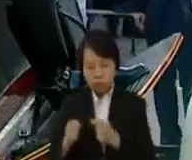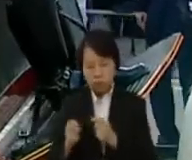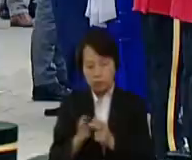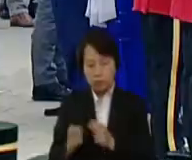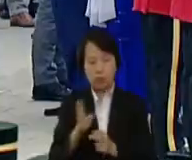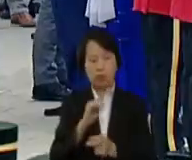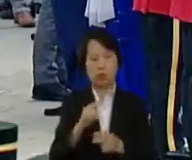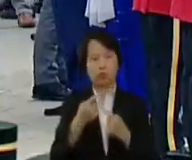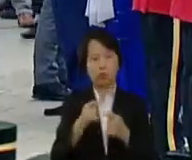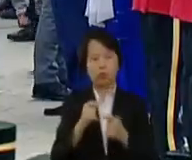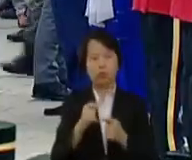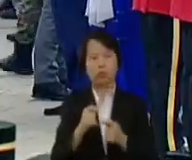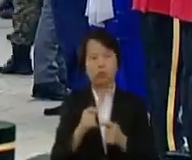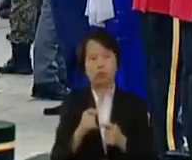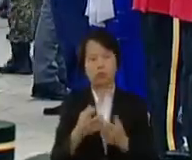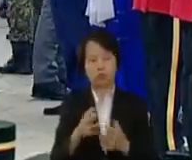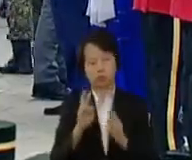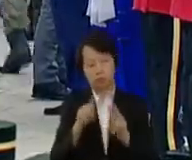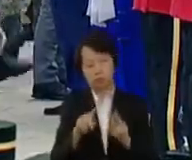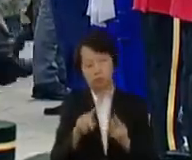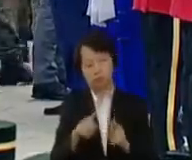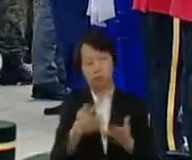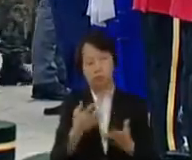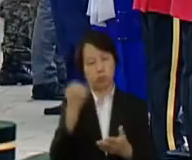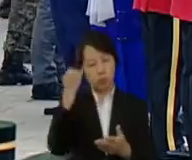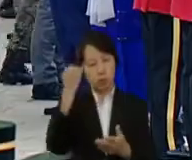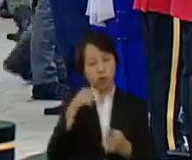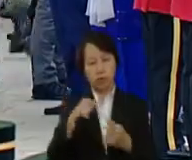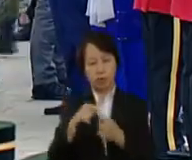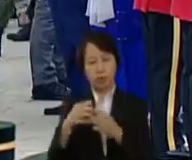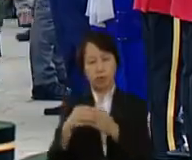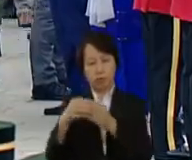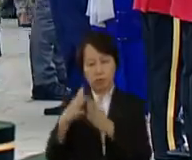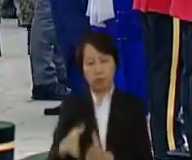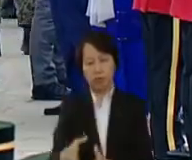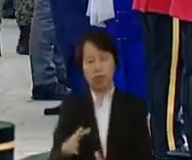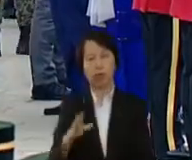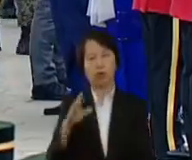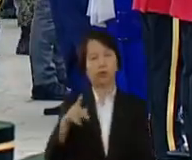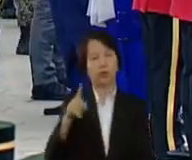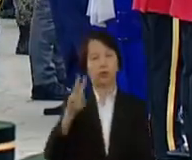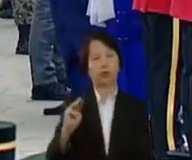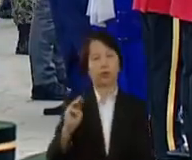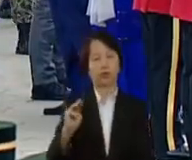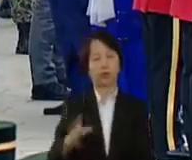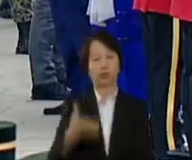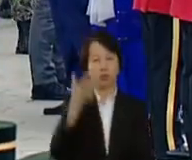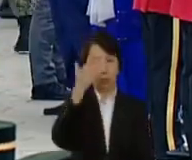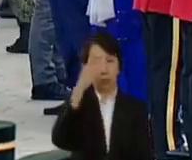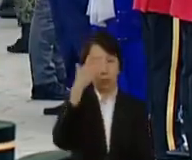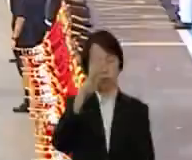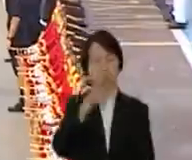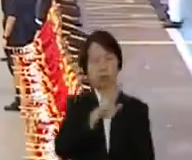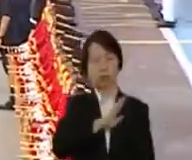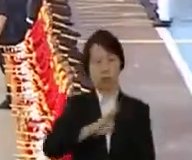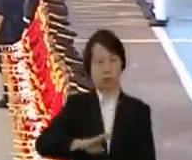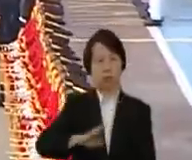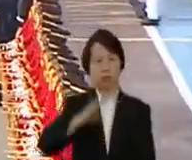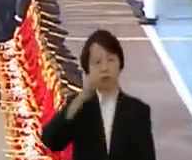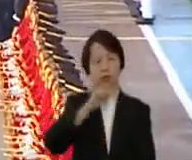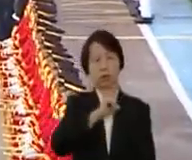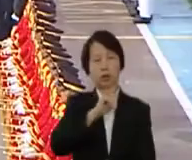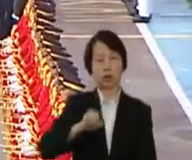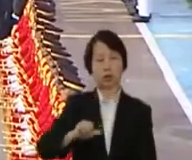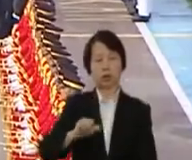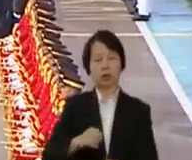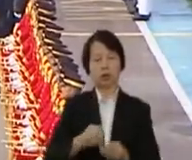dan juga pandangan kepada kepimpinan Yang Amat Berhormat Perdana Menteri. Kebijaksanaan baginda juga